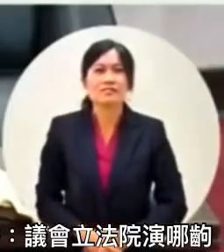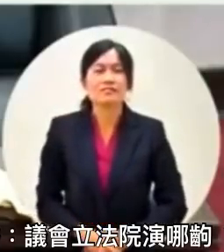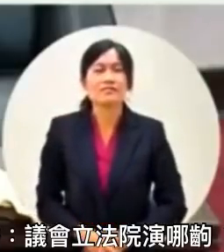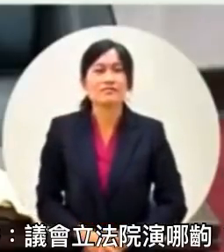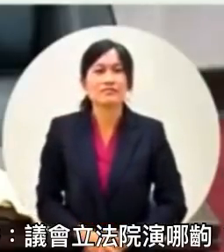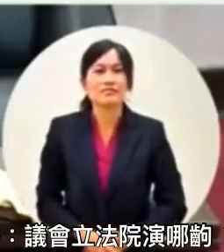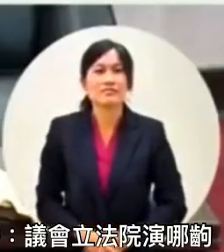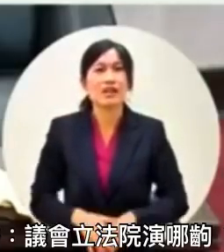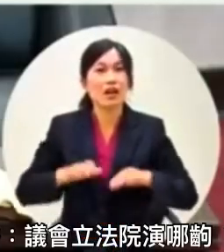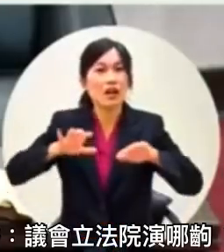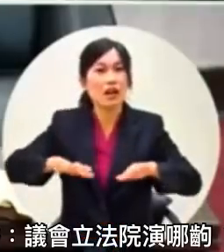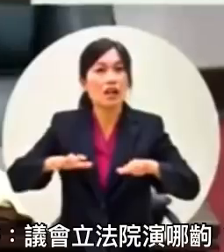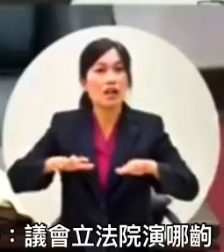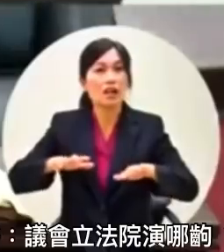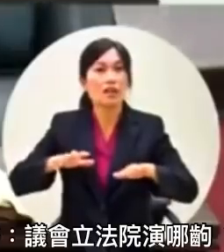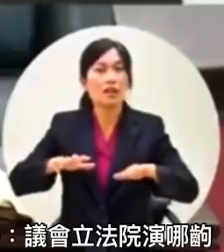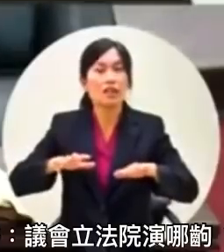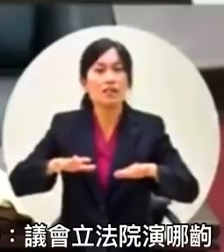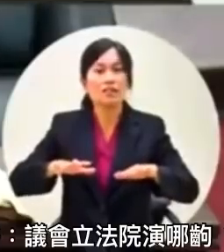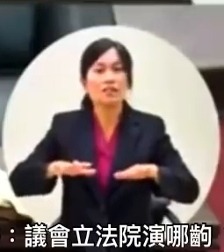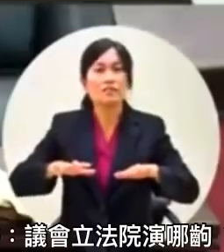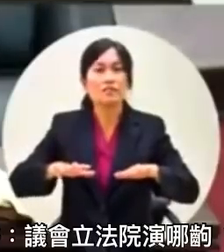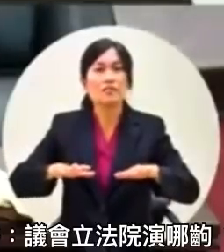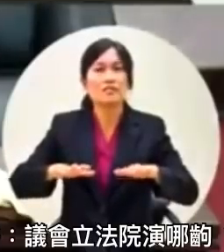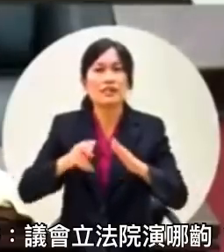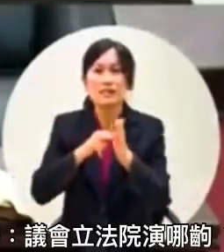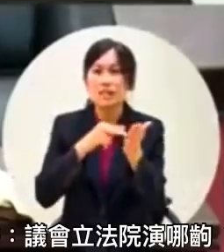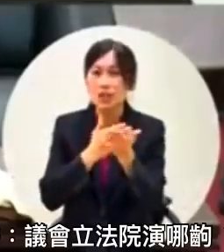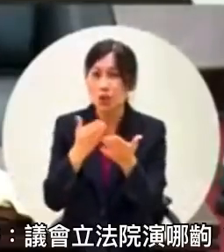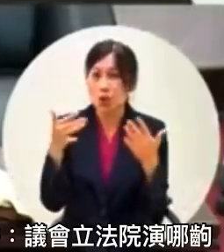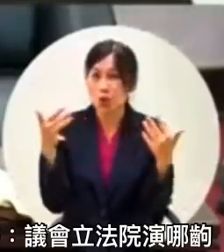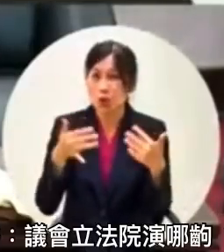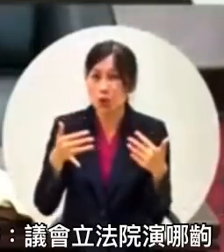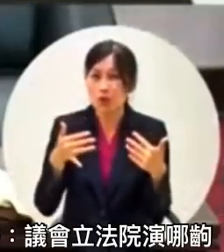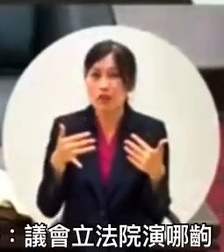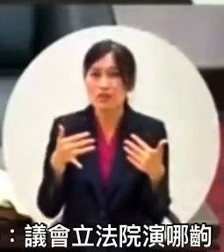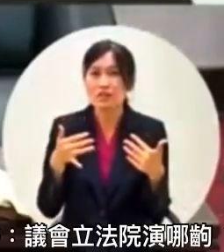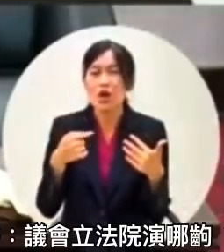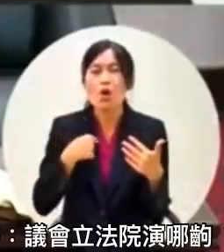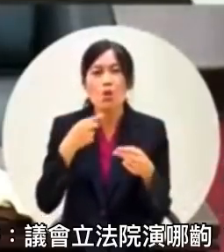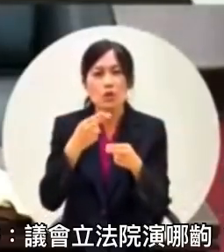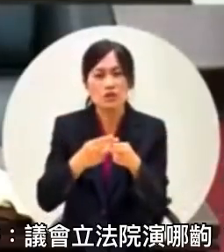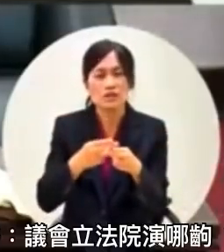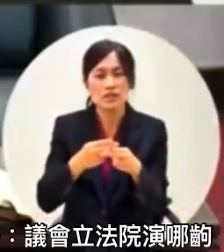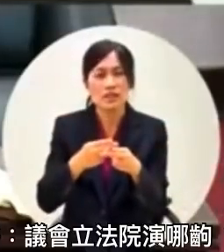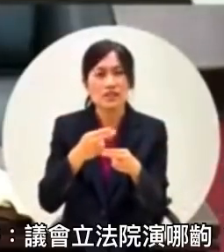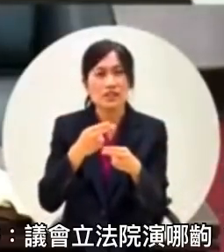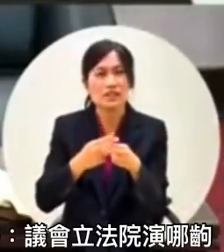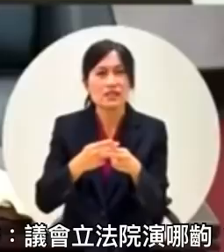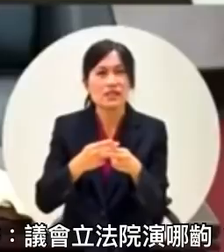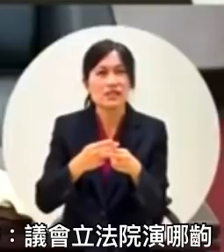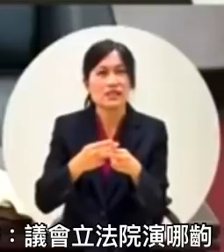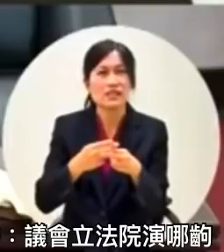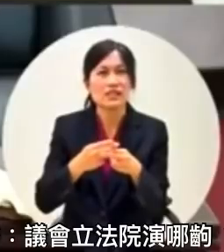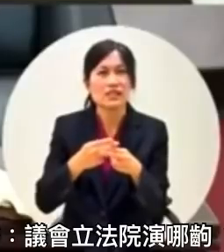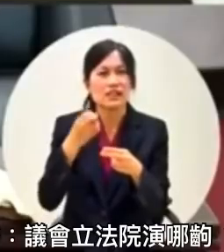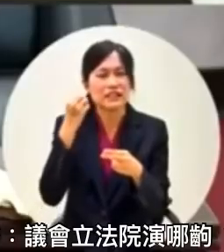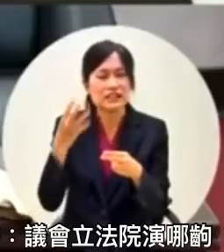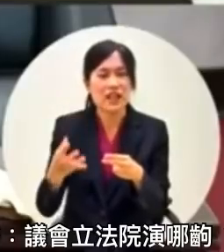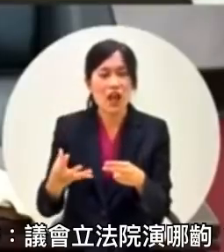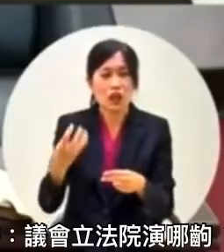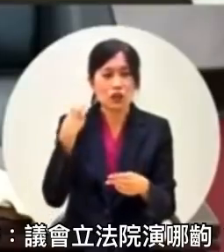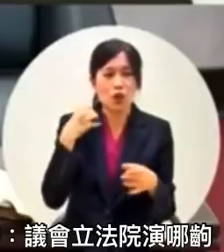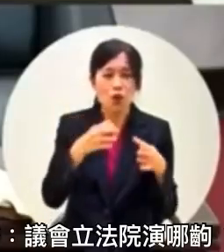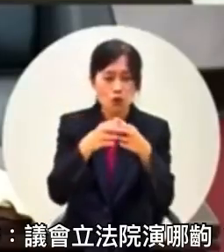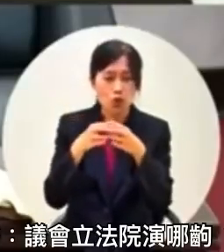的。我想今天在解决我们的问题，我相信一般的行政市政，大家不管是新旧团队里面的整